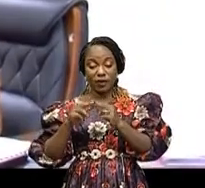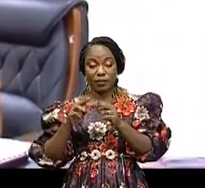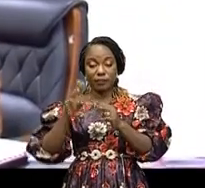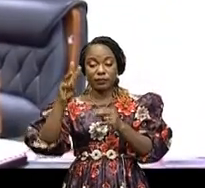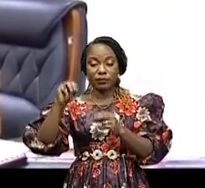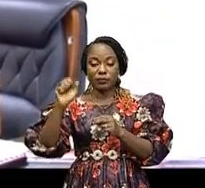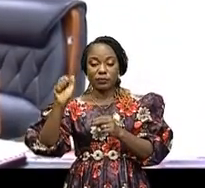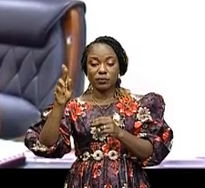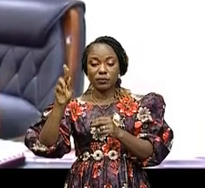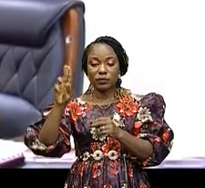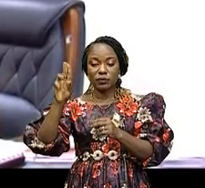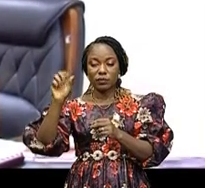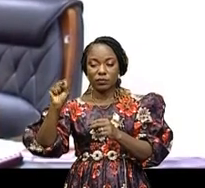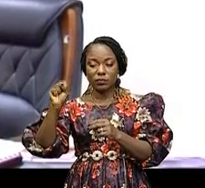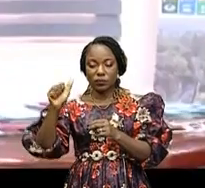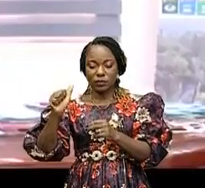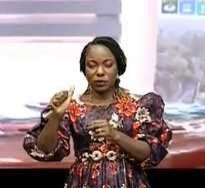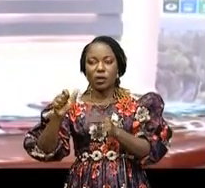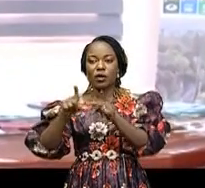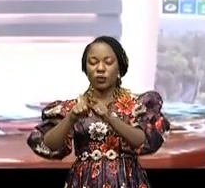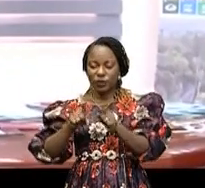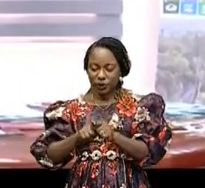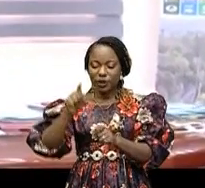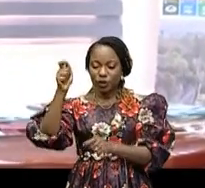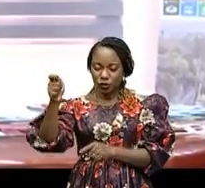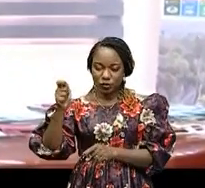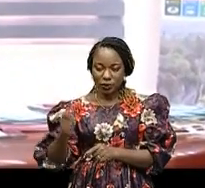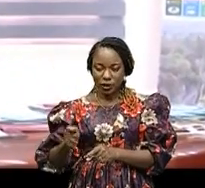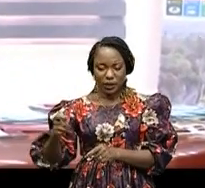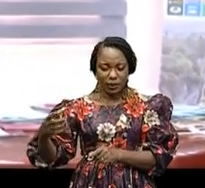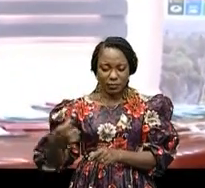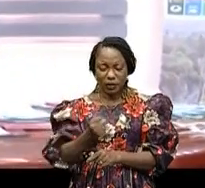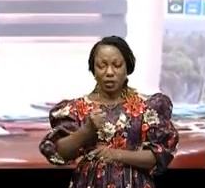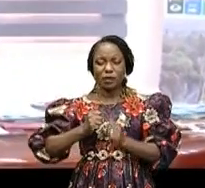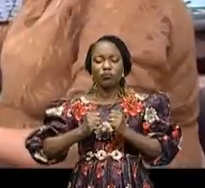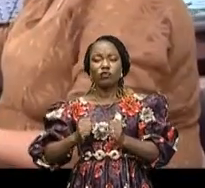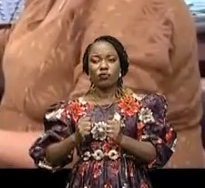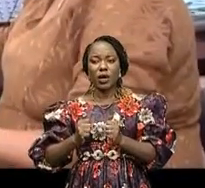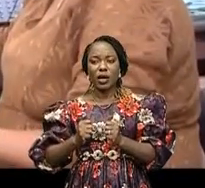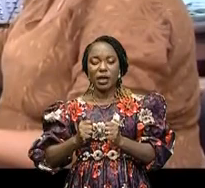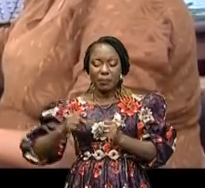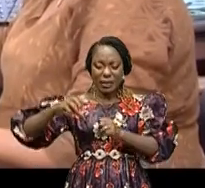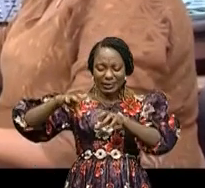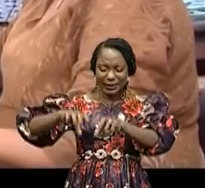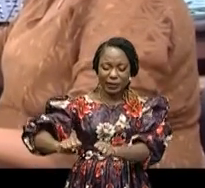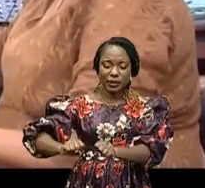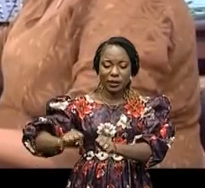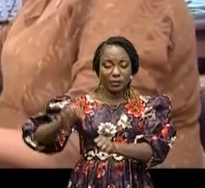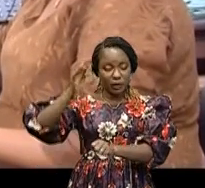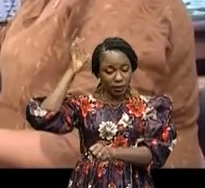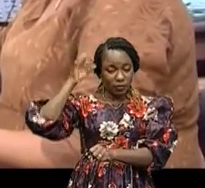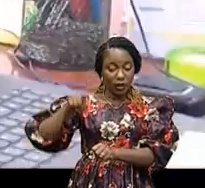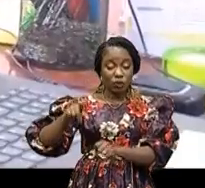20 km au nord-est de Manguina. L'armée loyaliste qui a pris l'ascendant sur le nid de la paix occupe